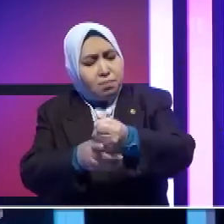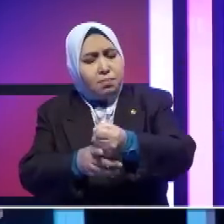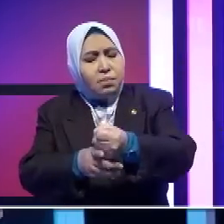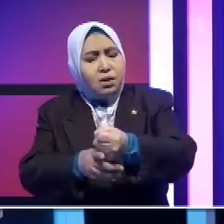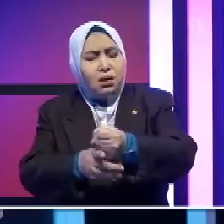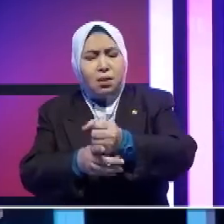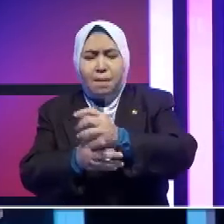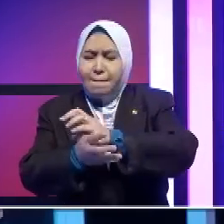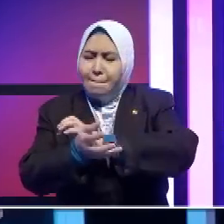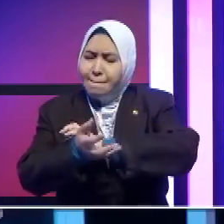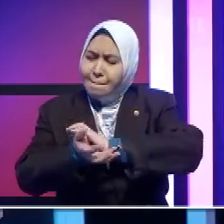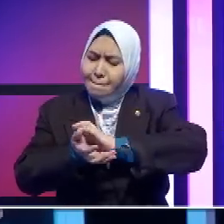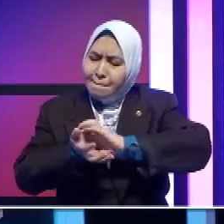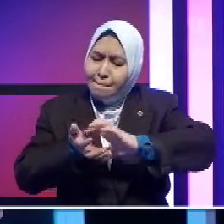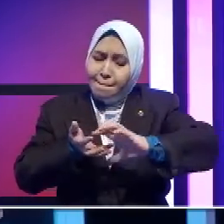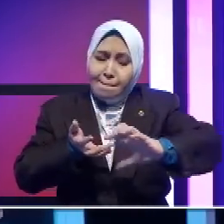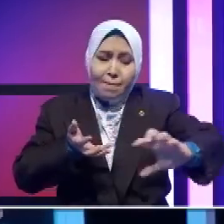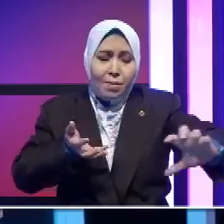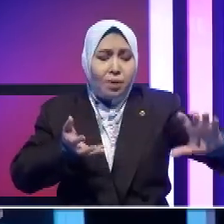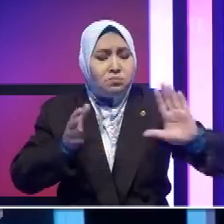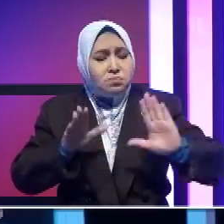مثل يوم